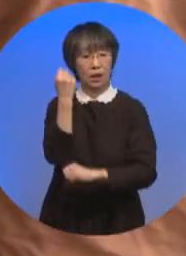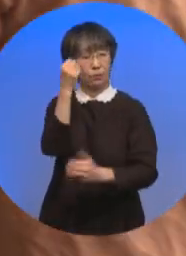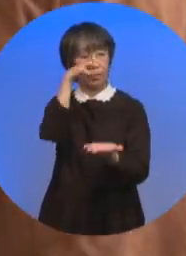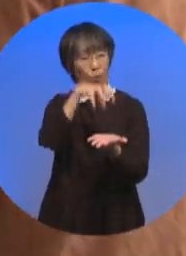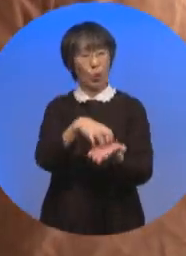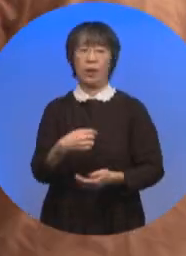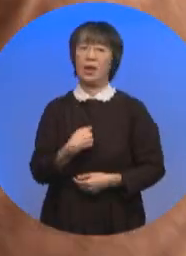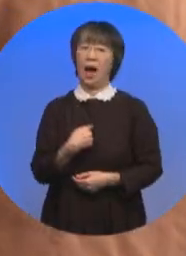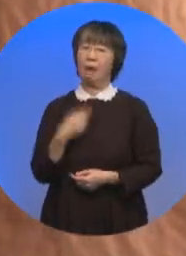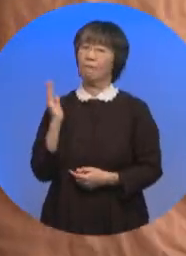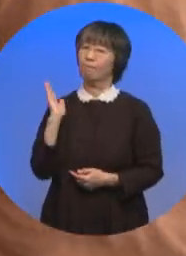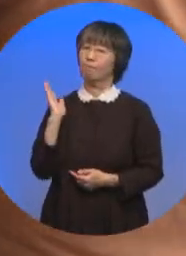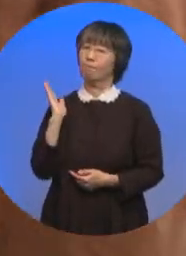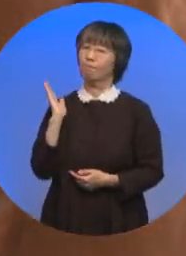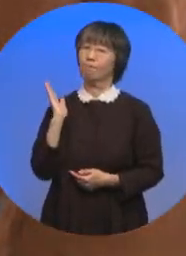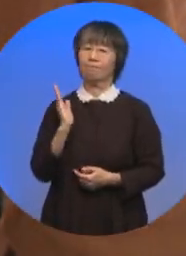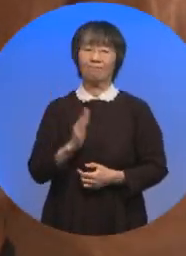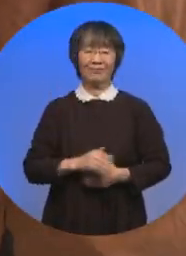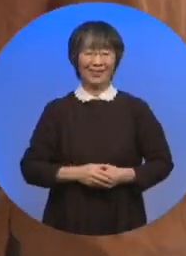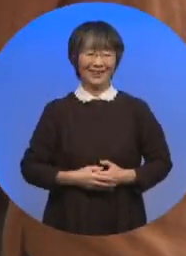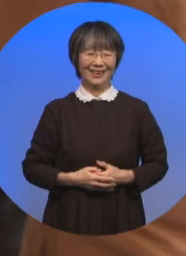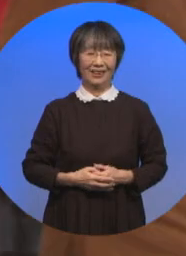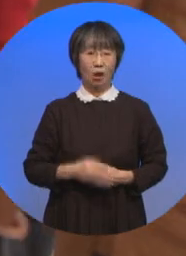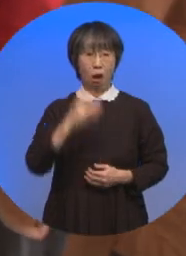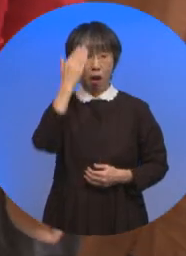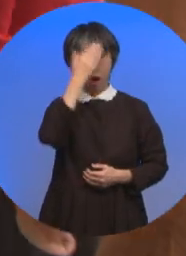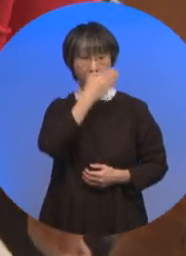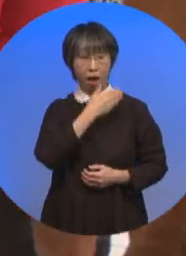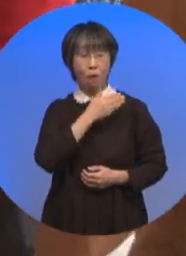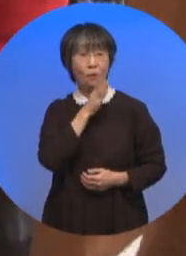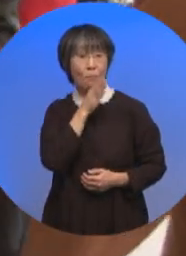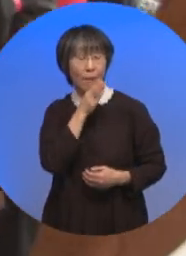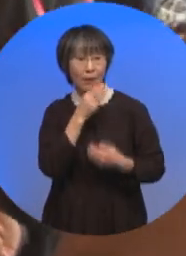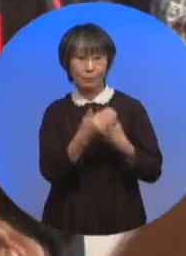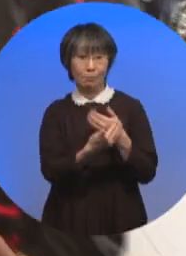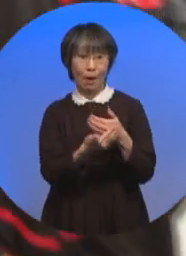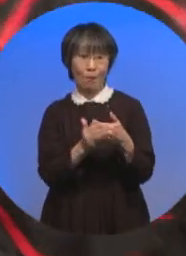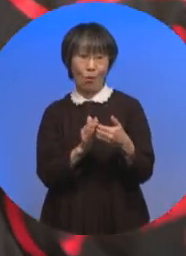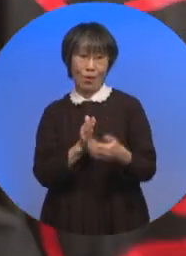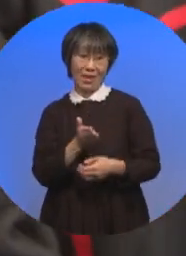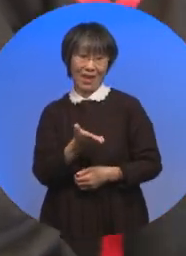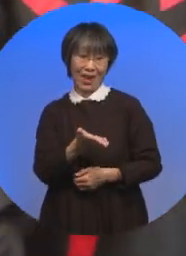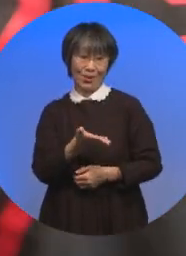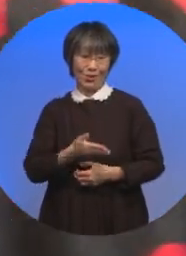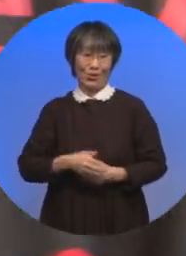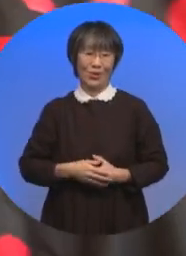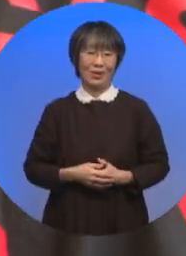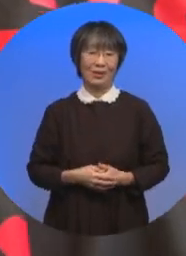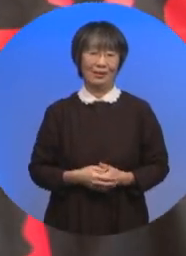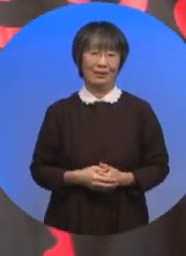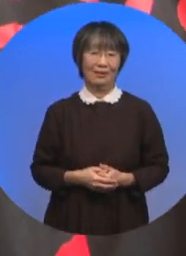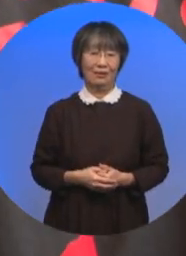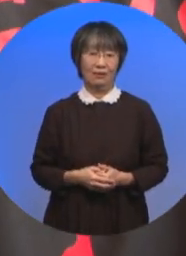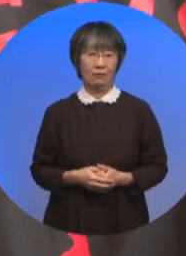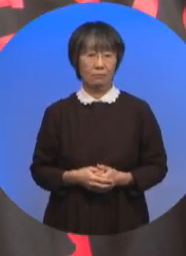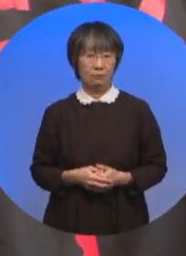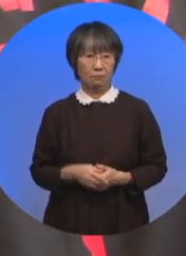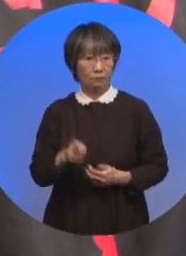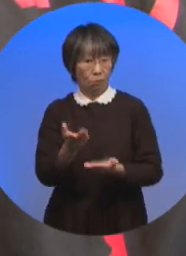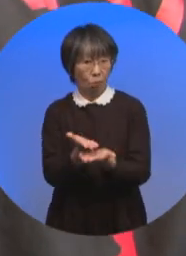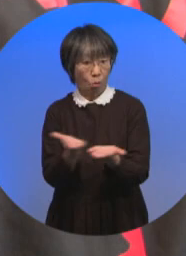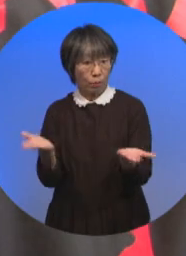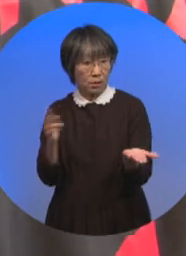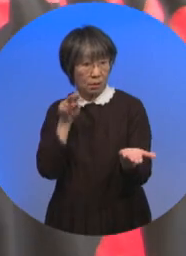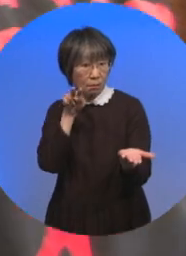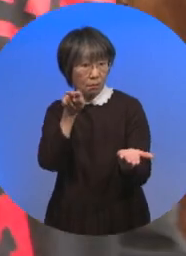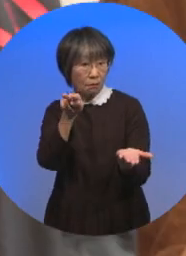で表彰されて新聞の子だ よえーすごい本当に守ってるじゃないですか いやおかしいおかしい ここのお店寄ってみましょう